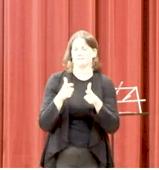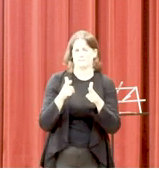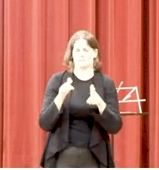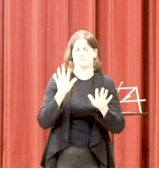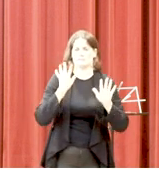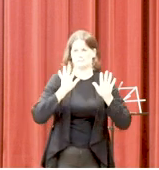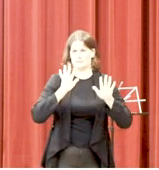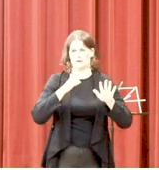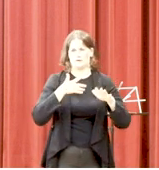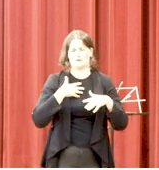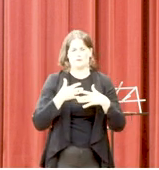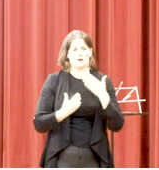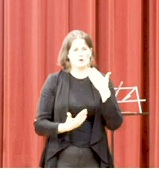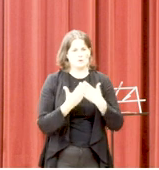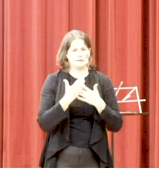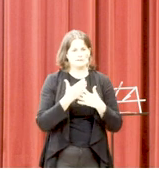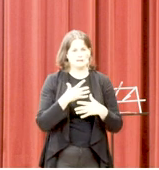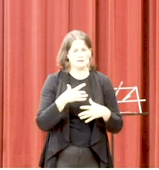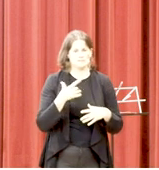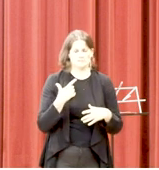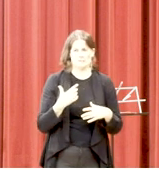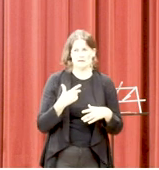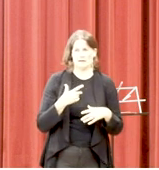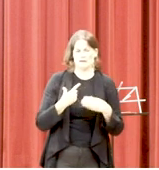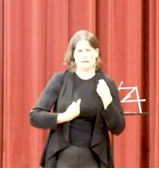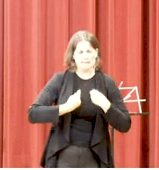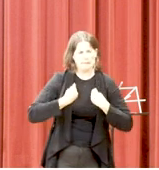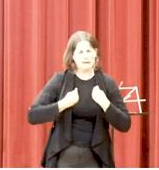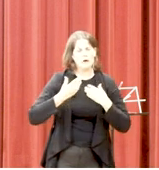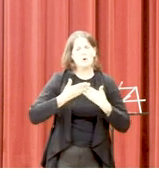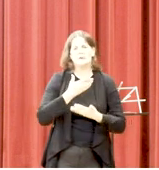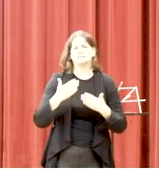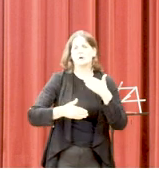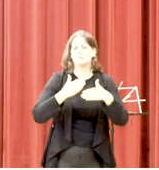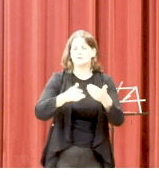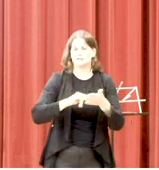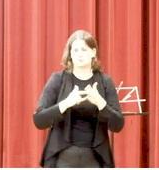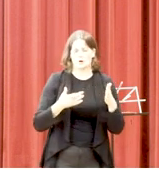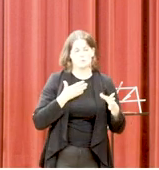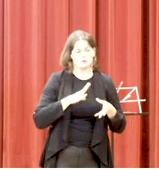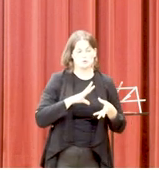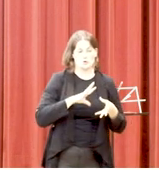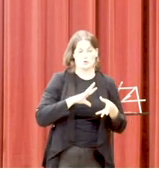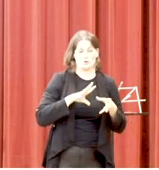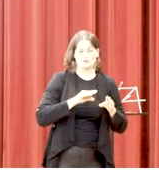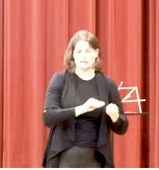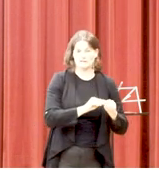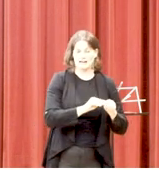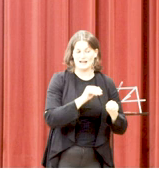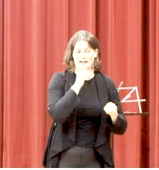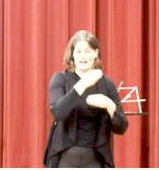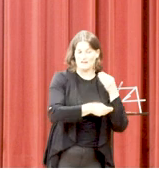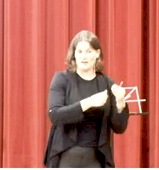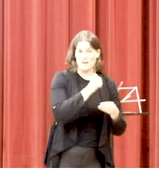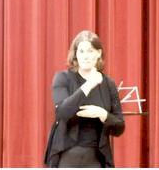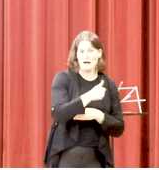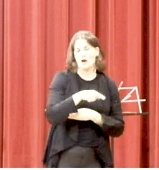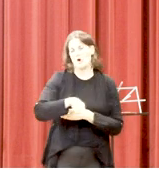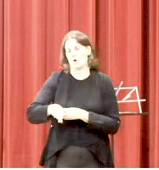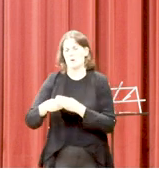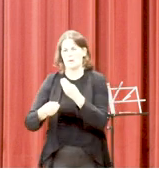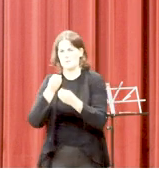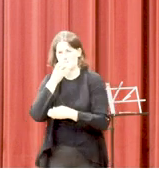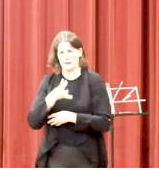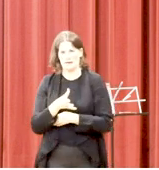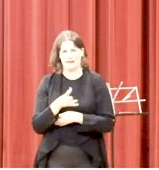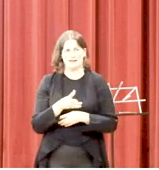o per fer la mel, però no depèn de la intel·ligència artificial, depèn de les persones i de l'ús que en facin, d'acord? Per tant, ojo, no?